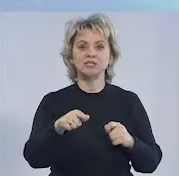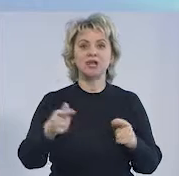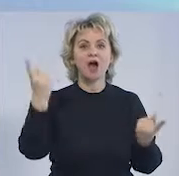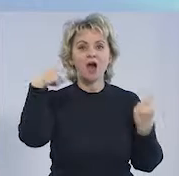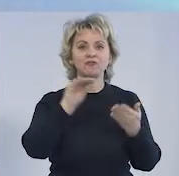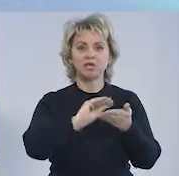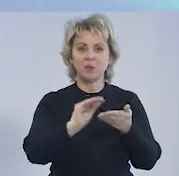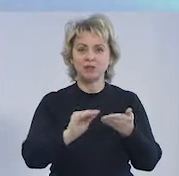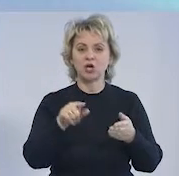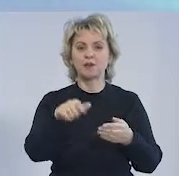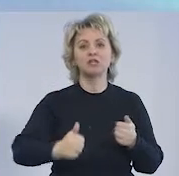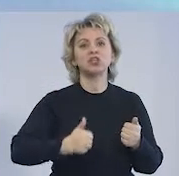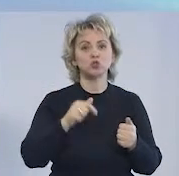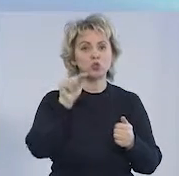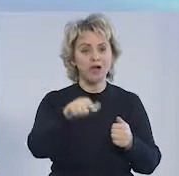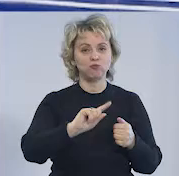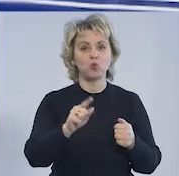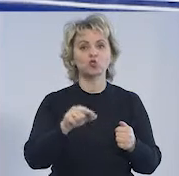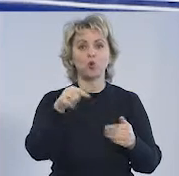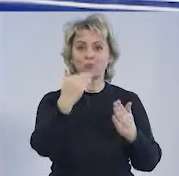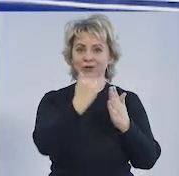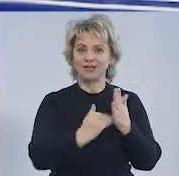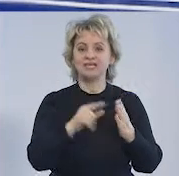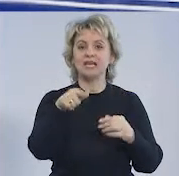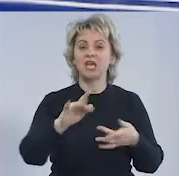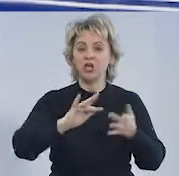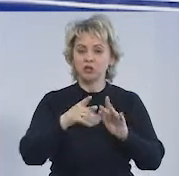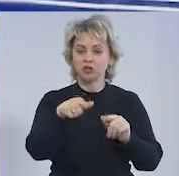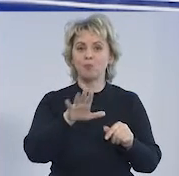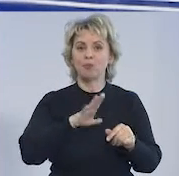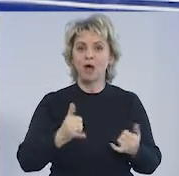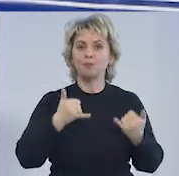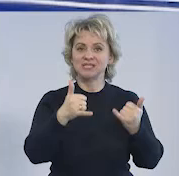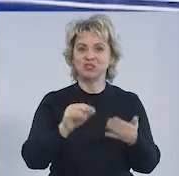авторы монографии, достойные того, чтобы по критериям Википедии им была